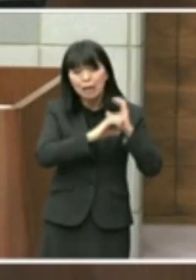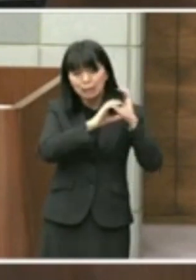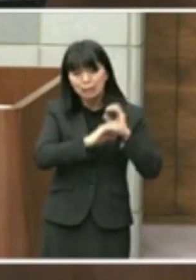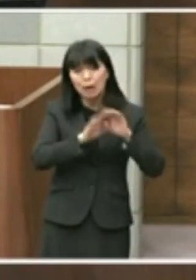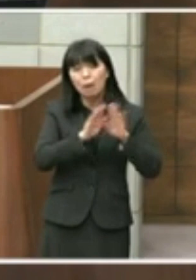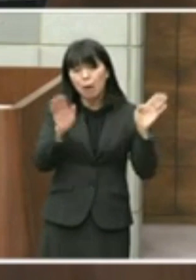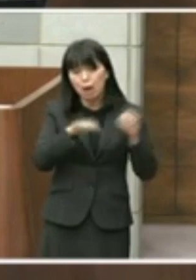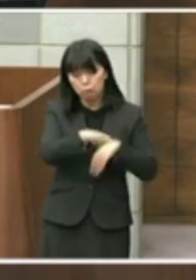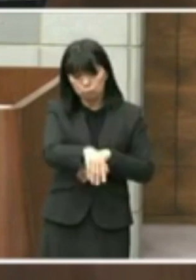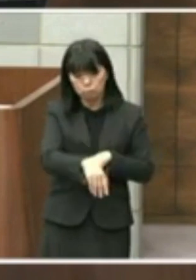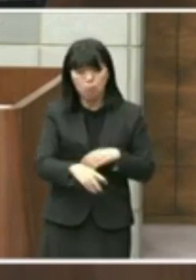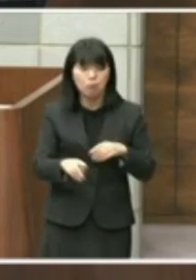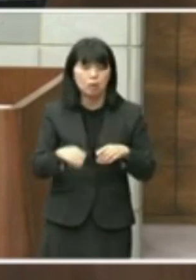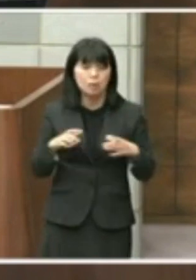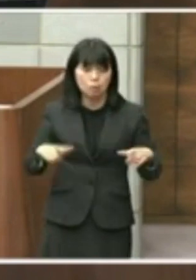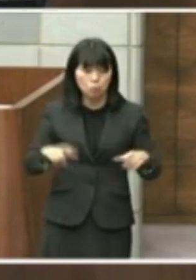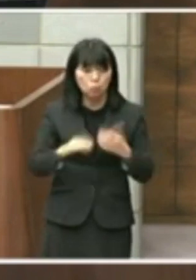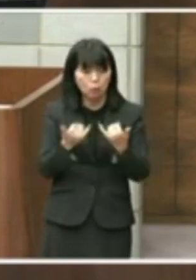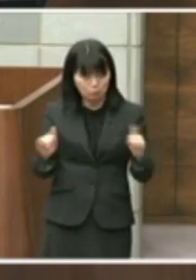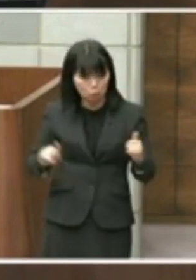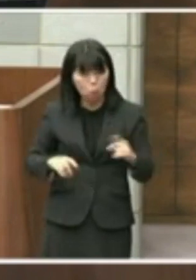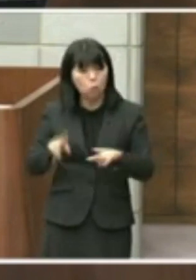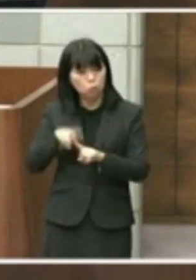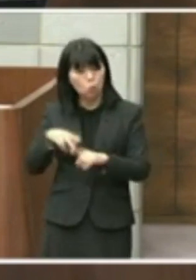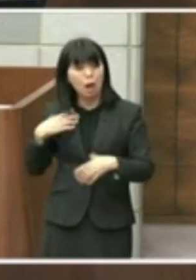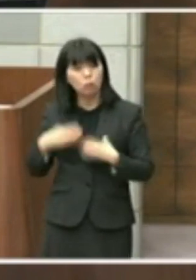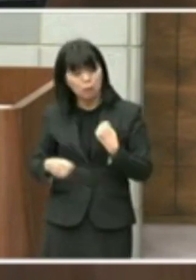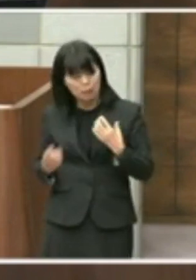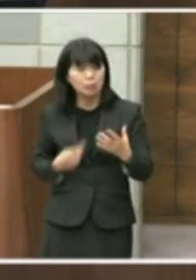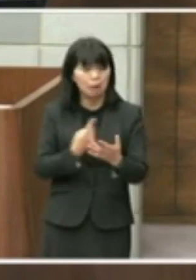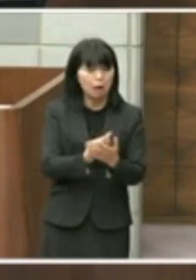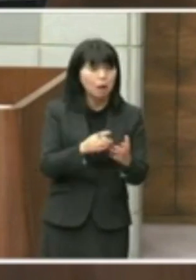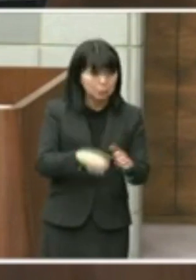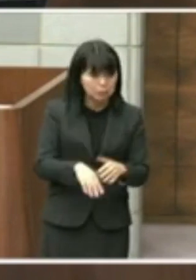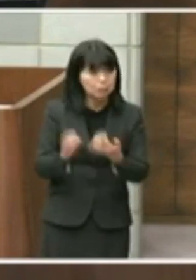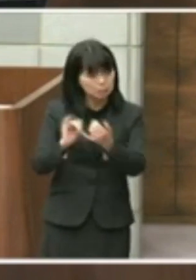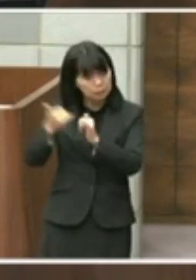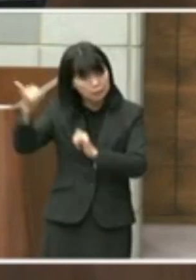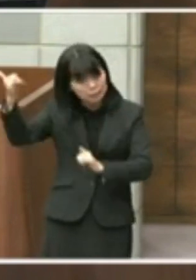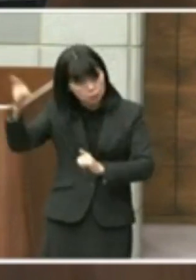小学生が参加し、先人の知恵と努力が今も